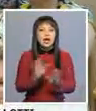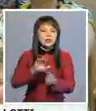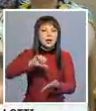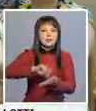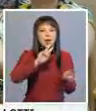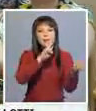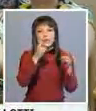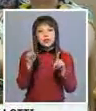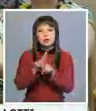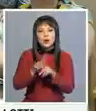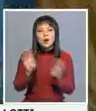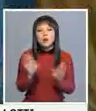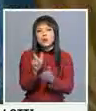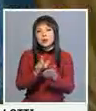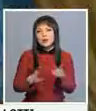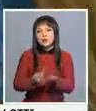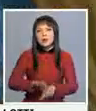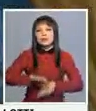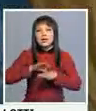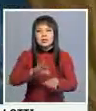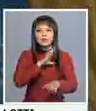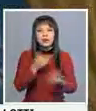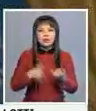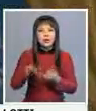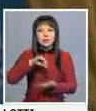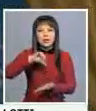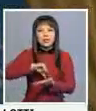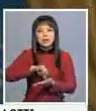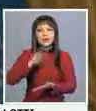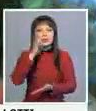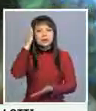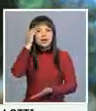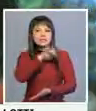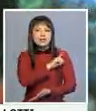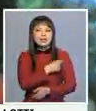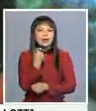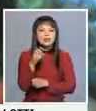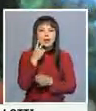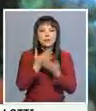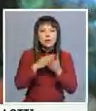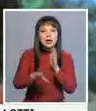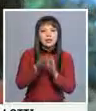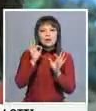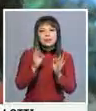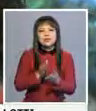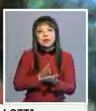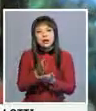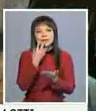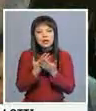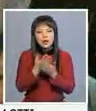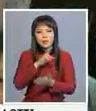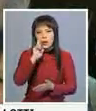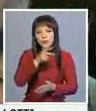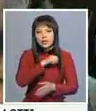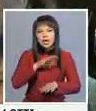орында өлең оқудан сайысқа түсті. Мақсат бүлдіршіндер мен жеткіншектер арасындағы дарындыларды анықтау, оларға дұрыс бағдар беру. Осымен 3-ші